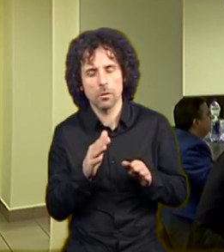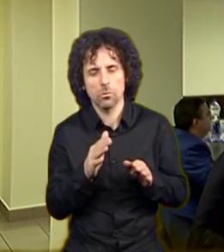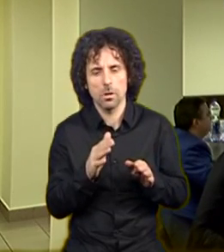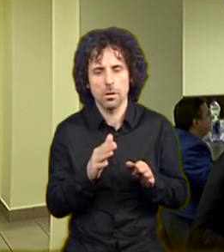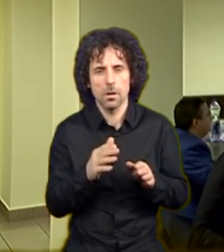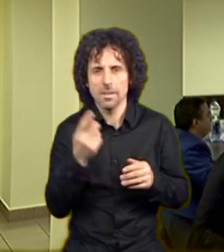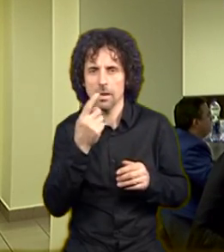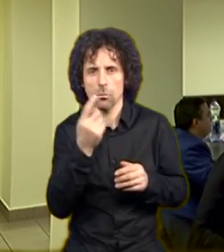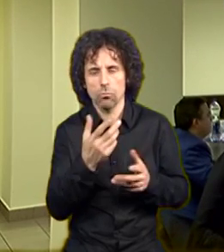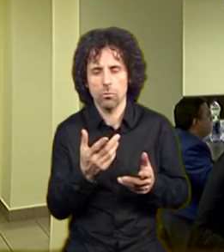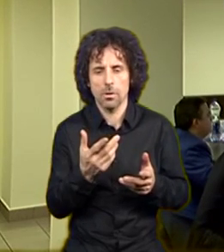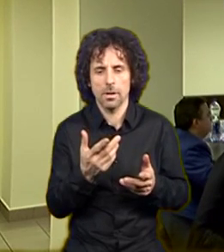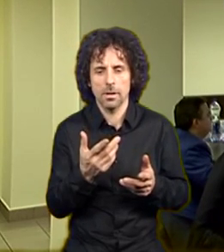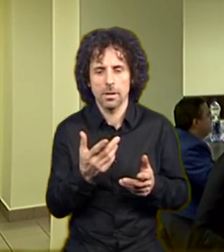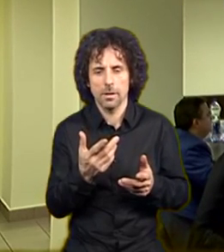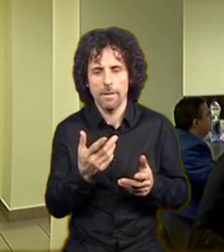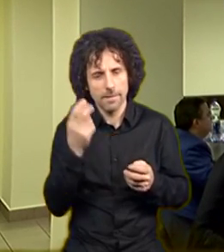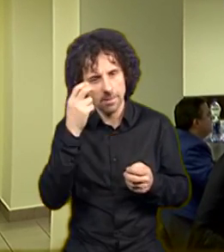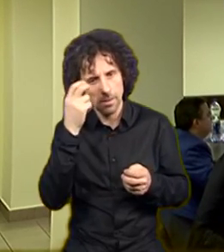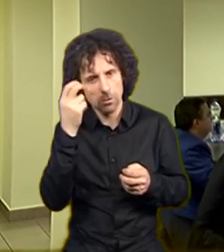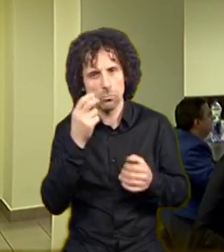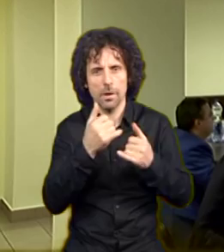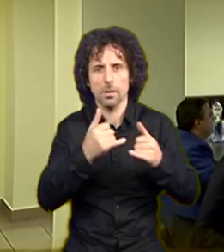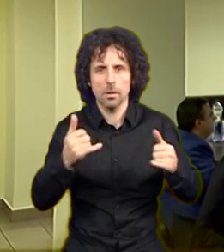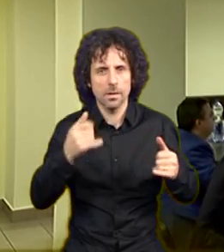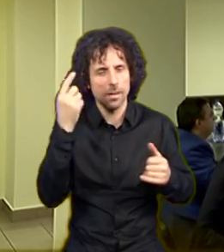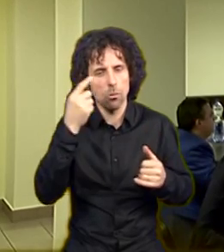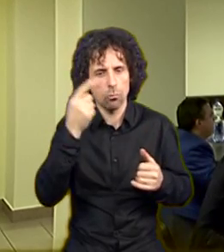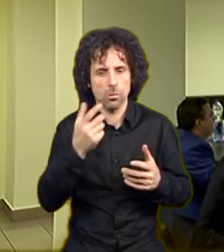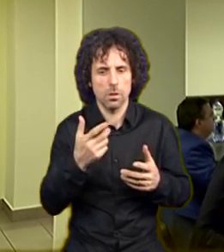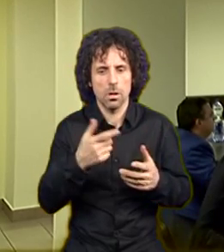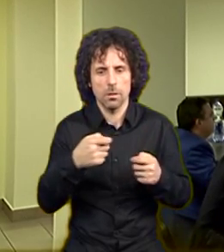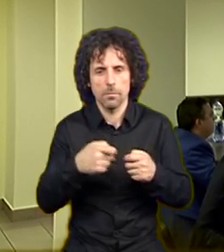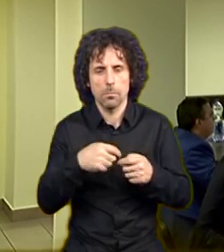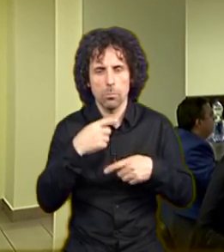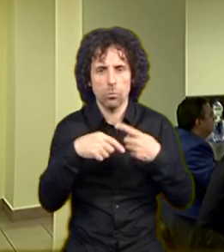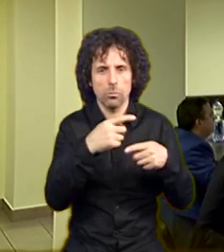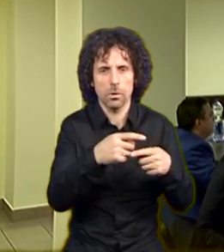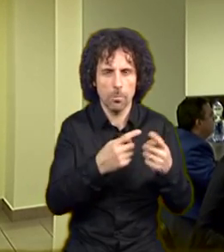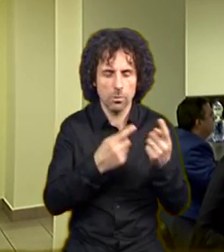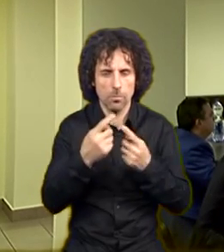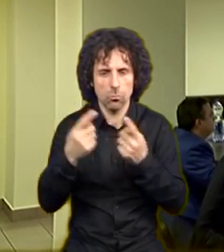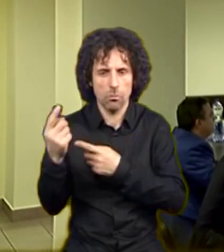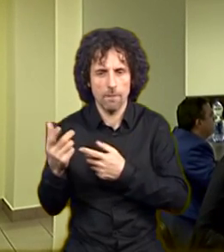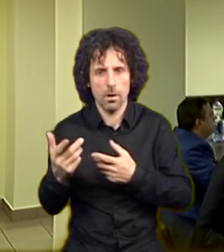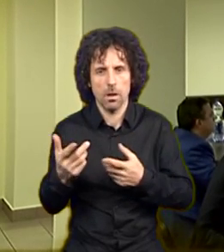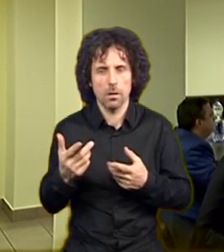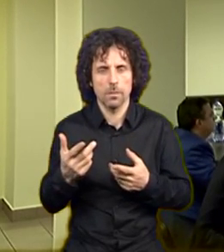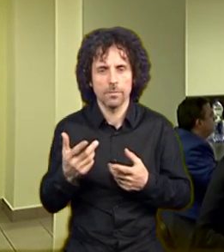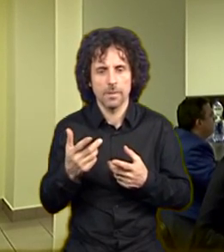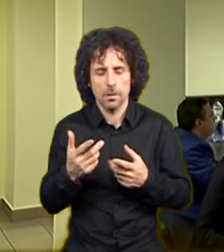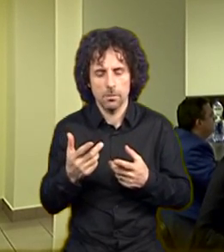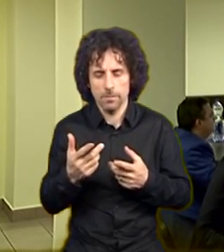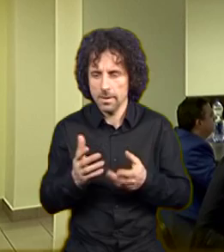które są najbardziej zagrożone. Interesuje nas też również innego rodzaju zagrożenia związane z produkcją przemysłową,